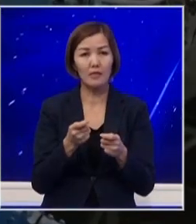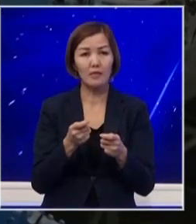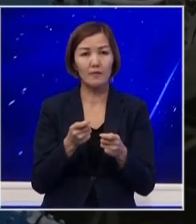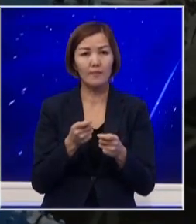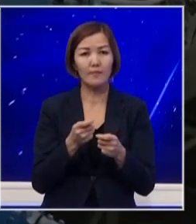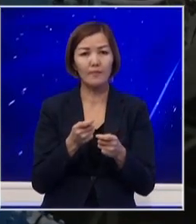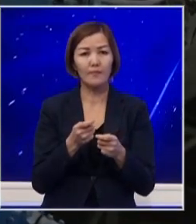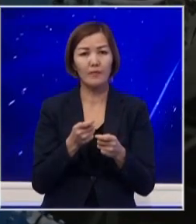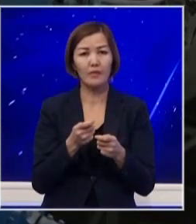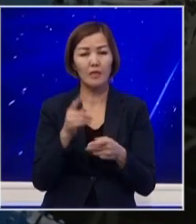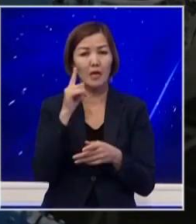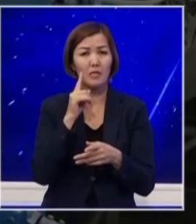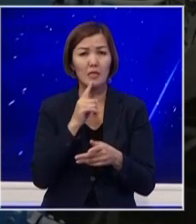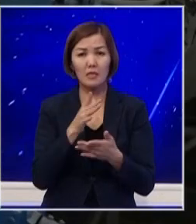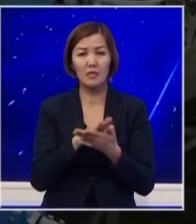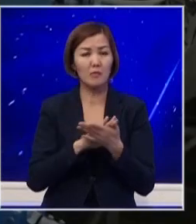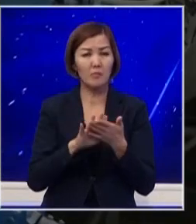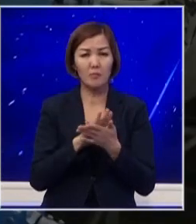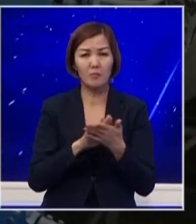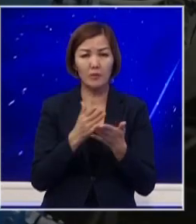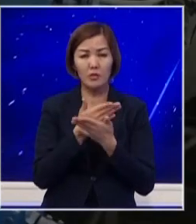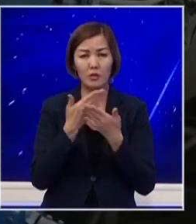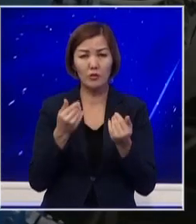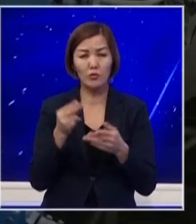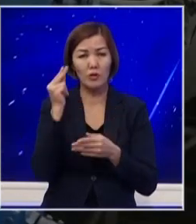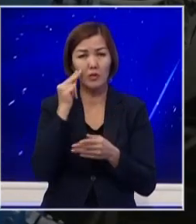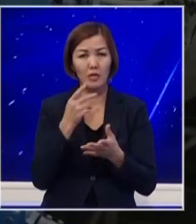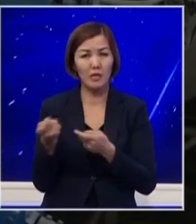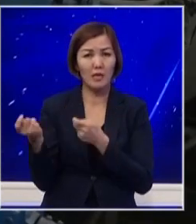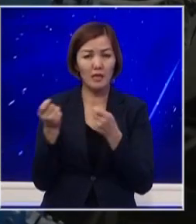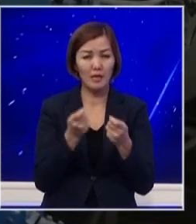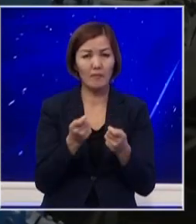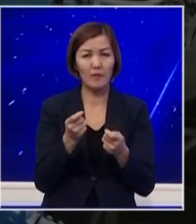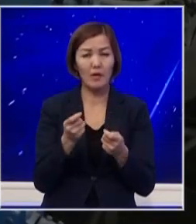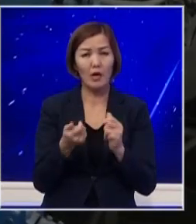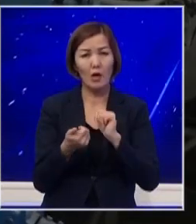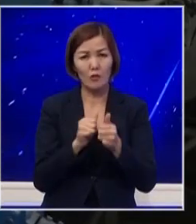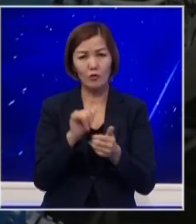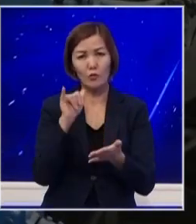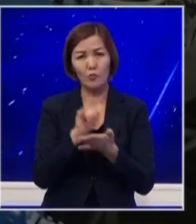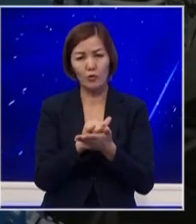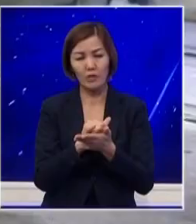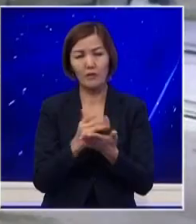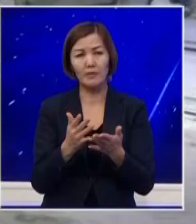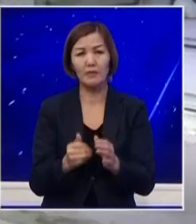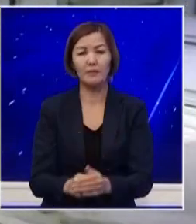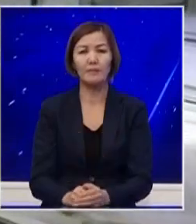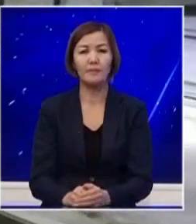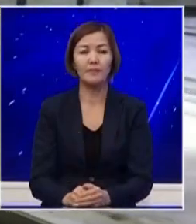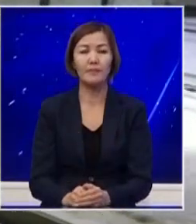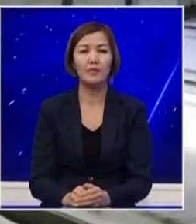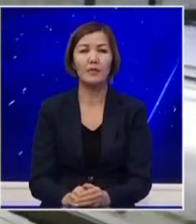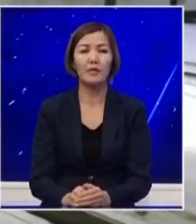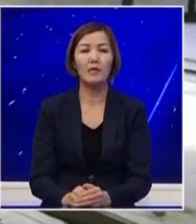бізде іштеме көп шықпайды. Мотор, септи де жаңағы керекті жаңағы редуктор дейді.